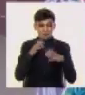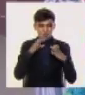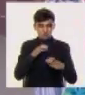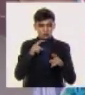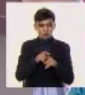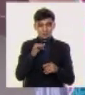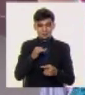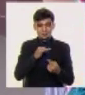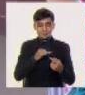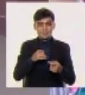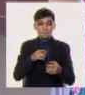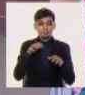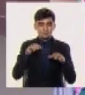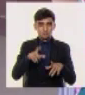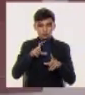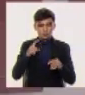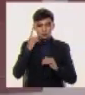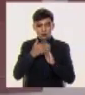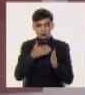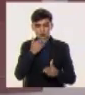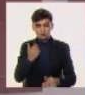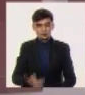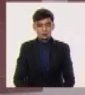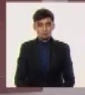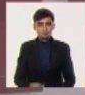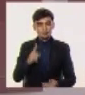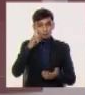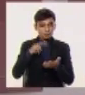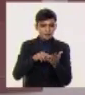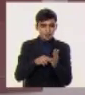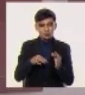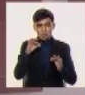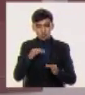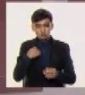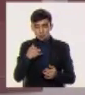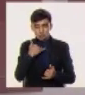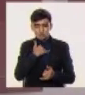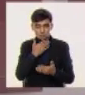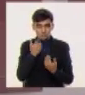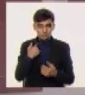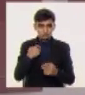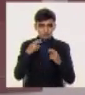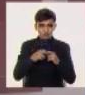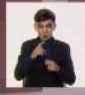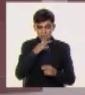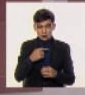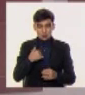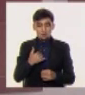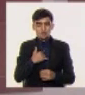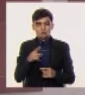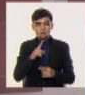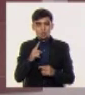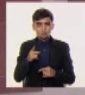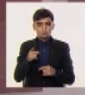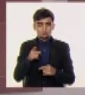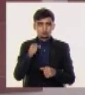что предприниматели чего-то недопоняли. Планов или каких-то действий не планируется у нас. Даже не рассматривается. У нас повестки дня не стоит, чтобы